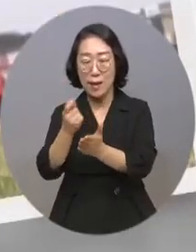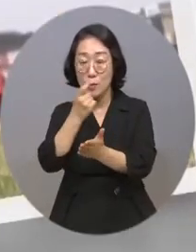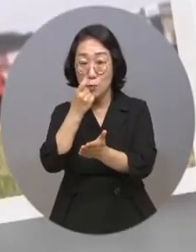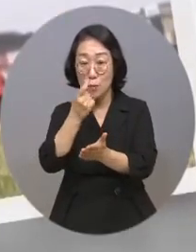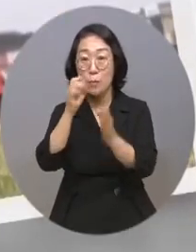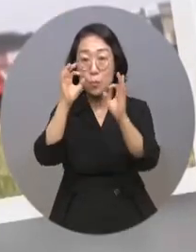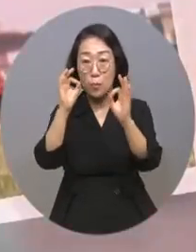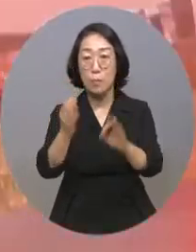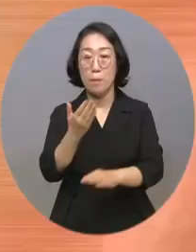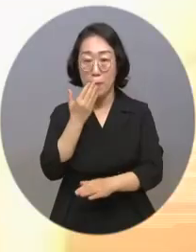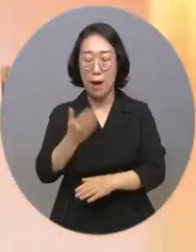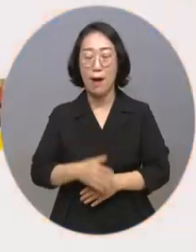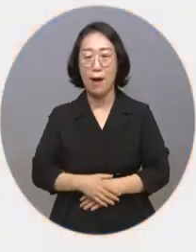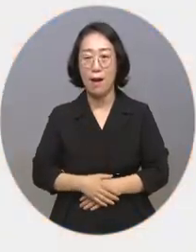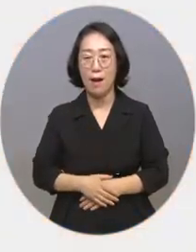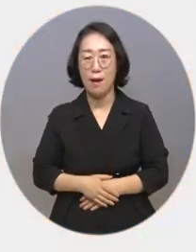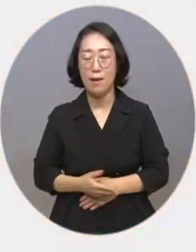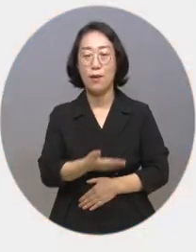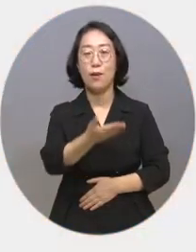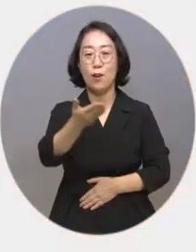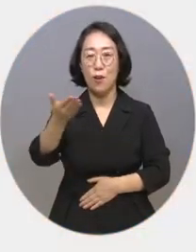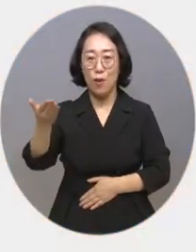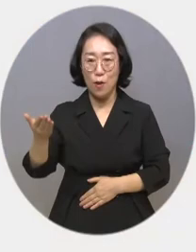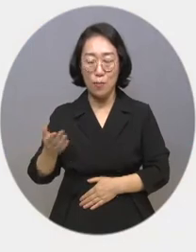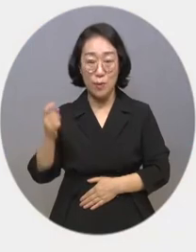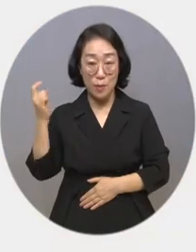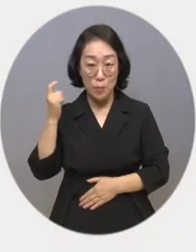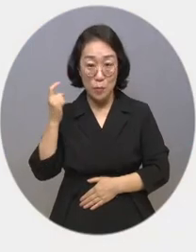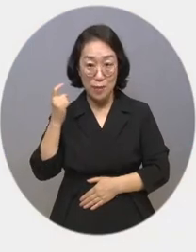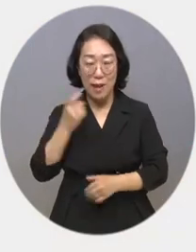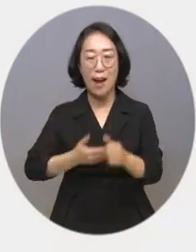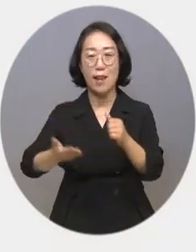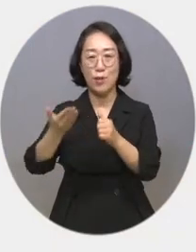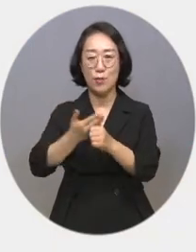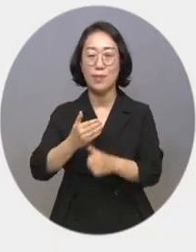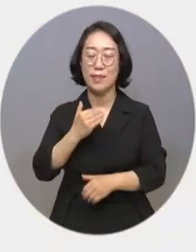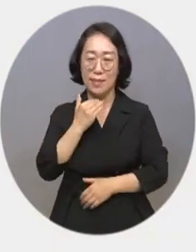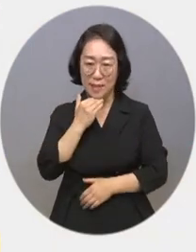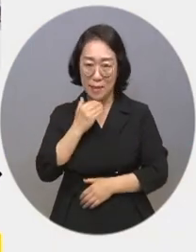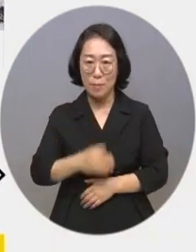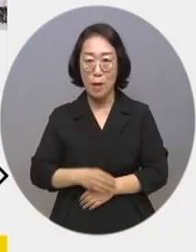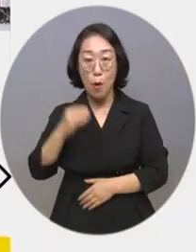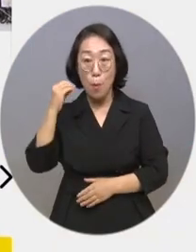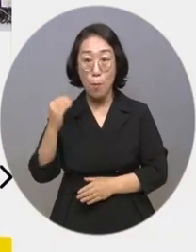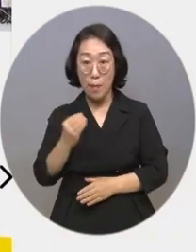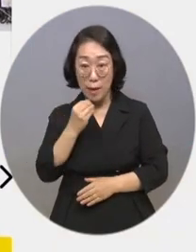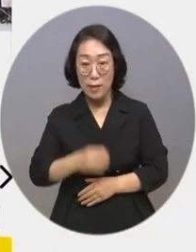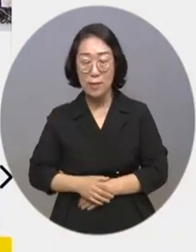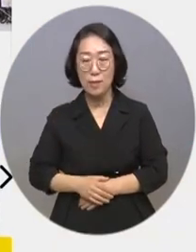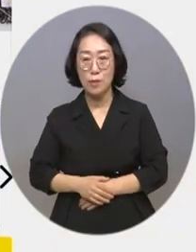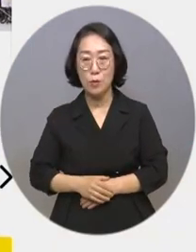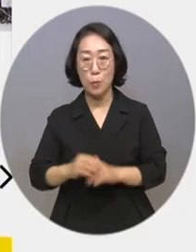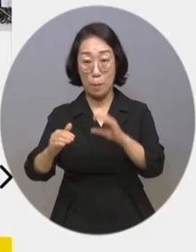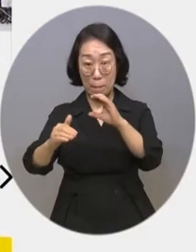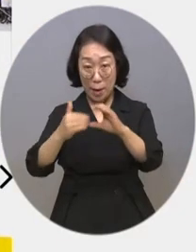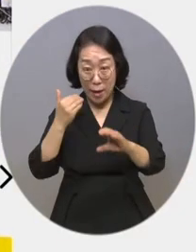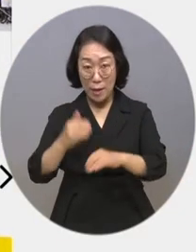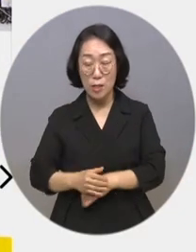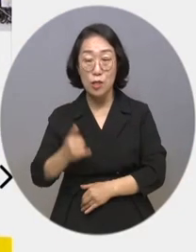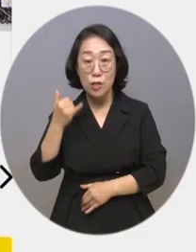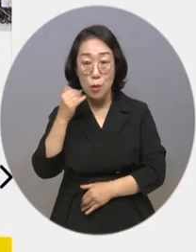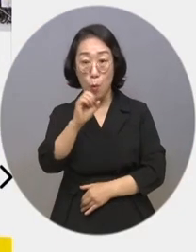접할 수 있습니다. 시청자 여러분의 제보를 기다립니다. 웰페어뉴스 홈페이지 또는 전자우편,